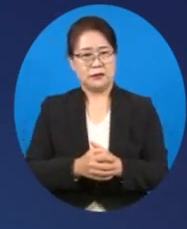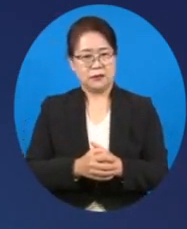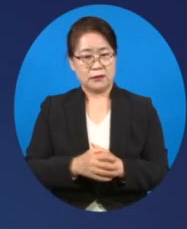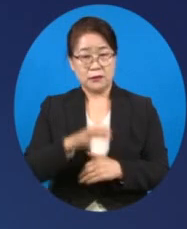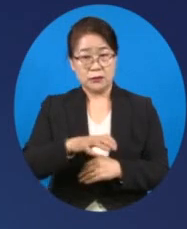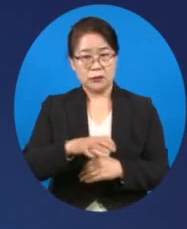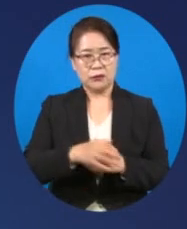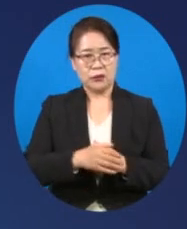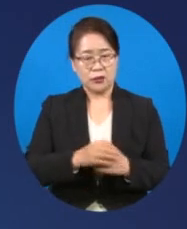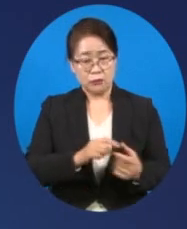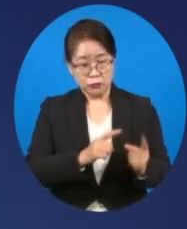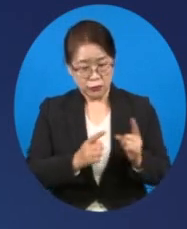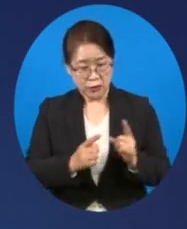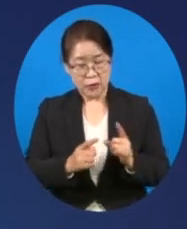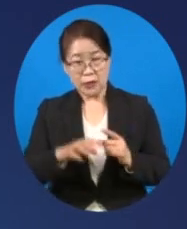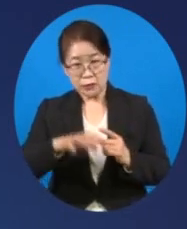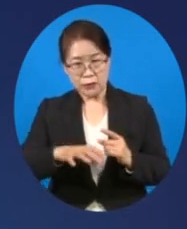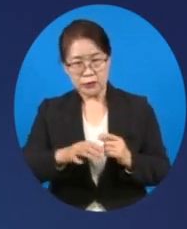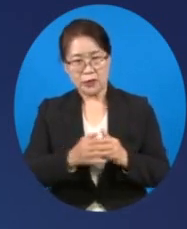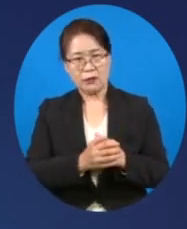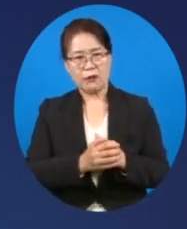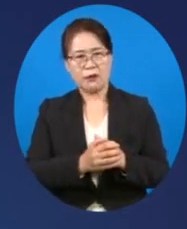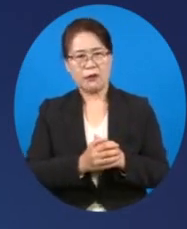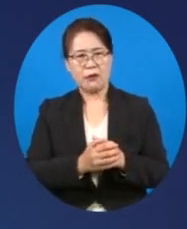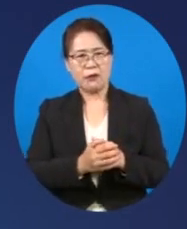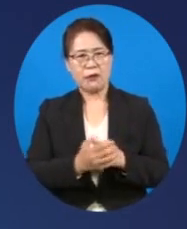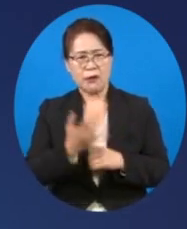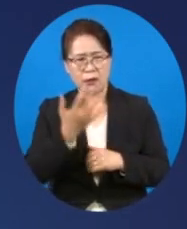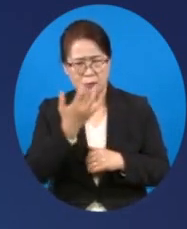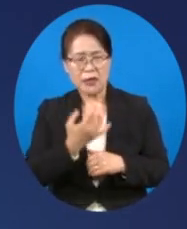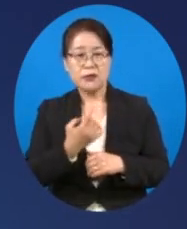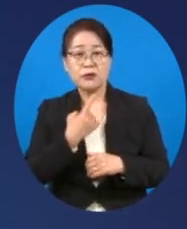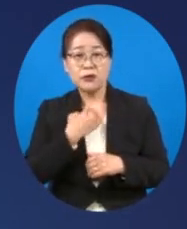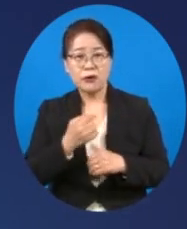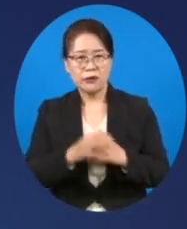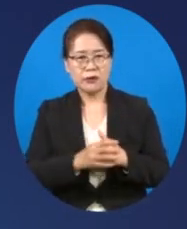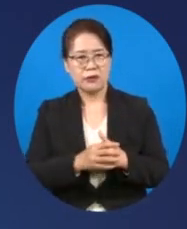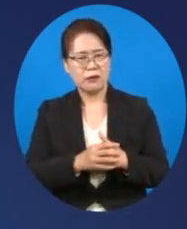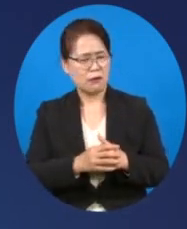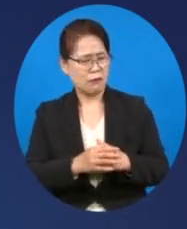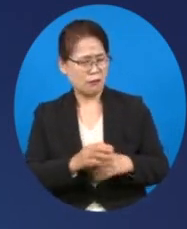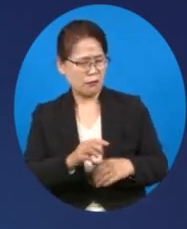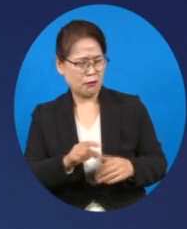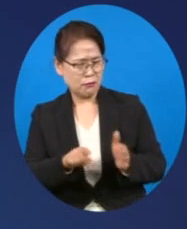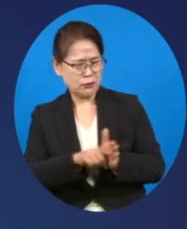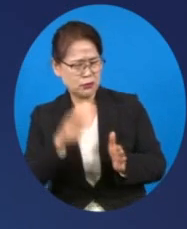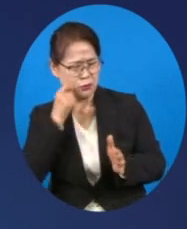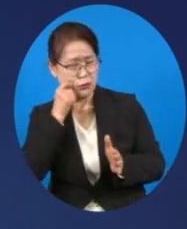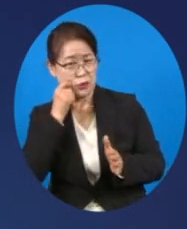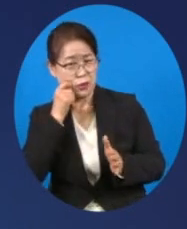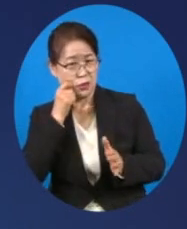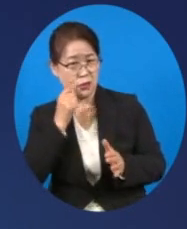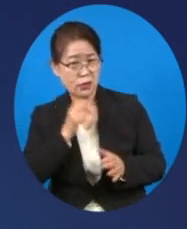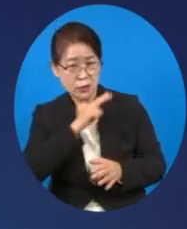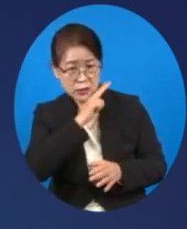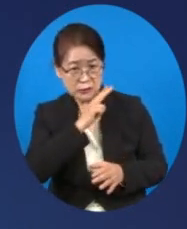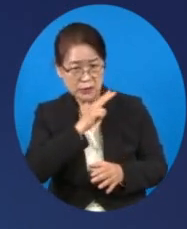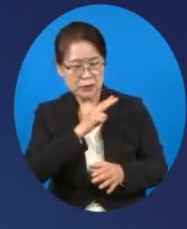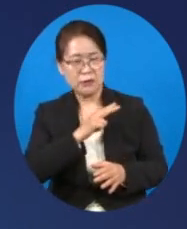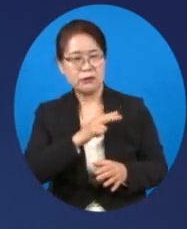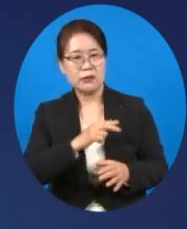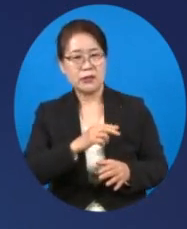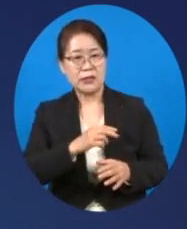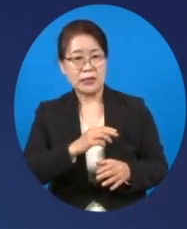예수님의 부활을 나는 믿을 수 없어 나는 예수님의 부활을 믿을 수 없어라고 의심하고 있던 도마에게도